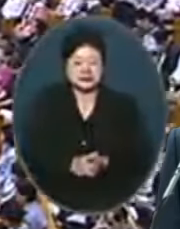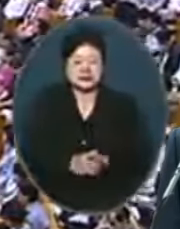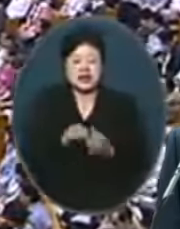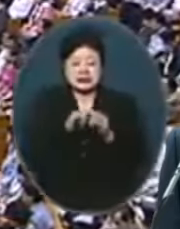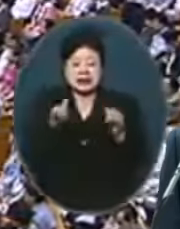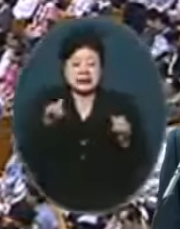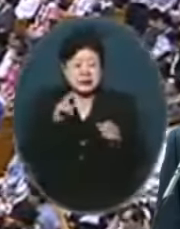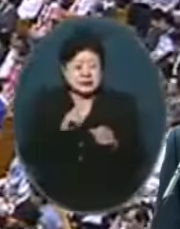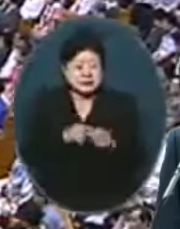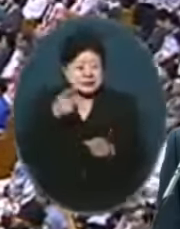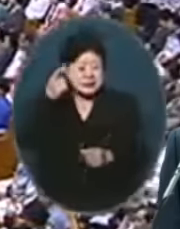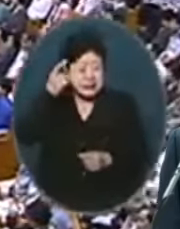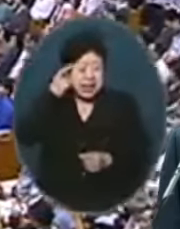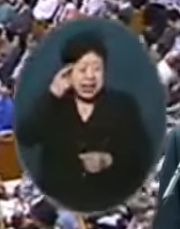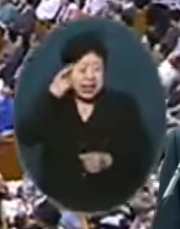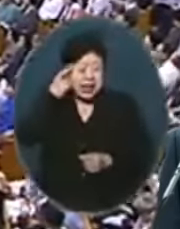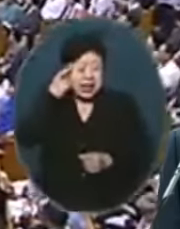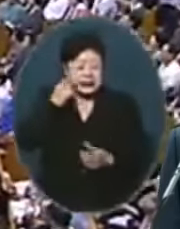인간적인